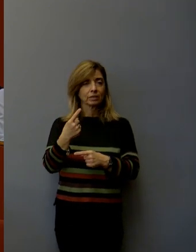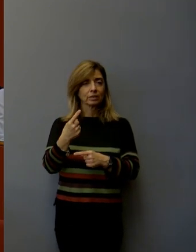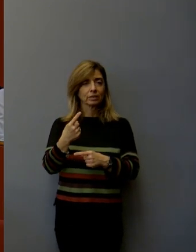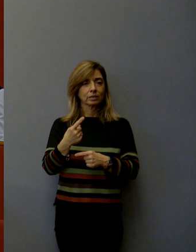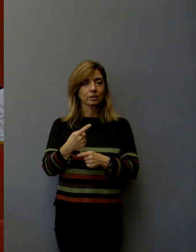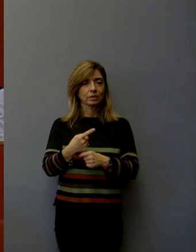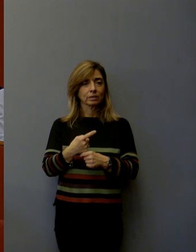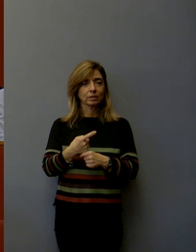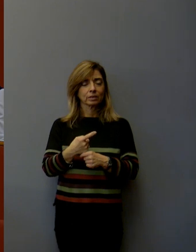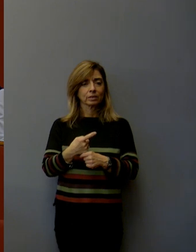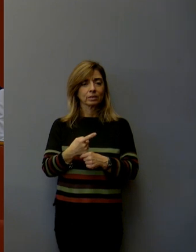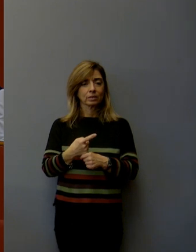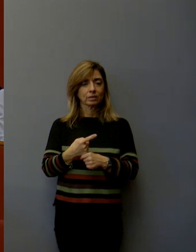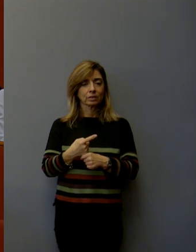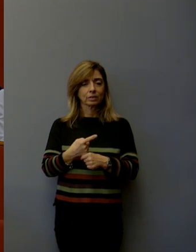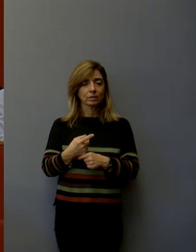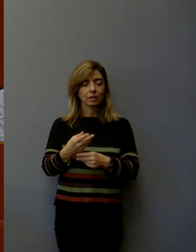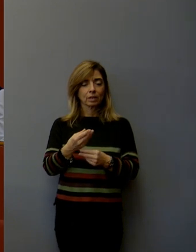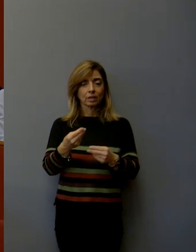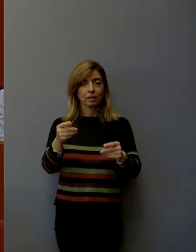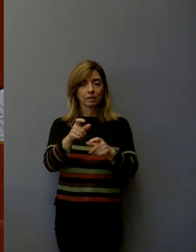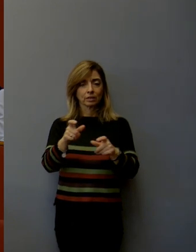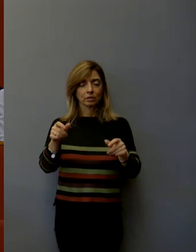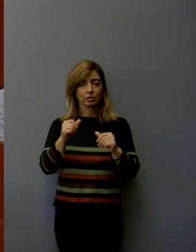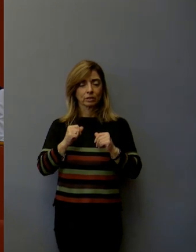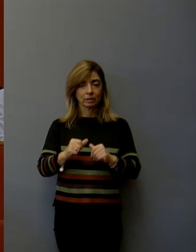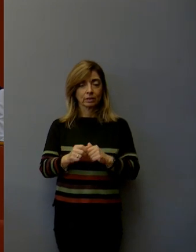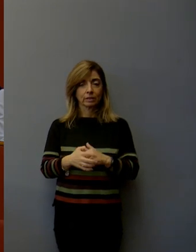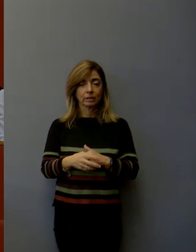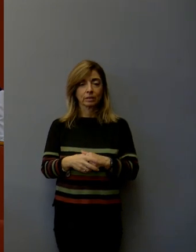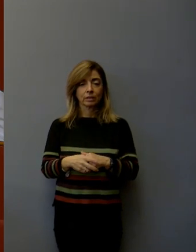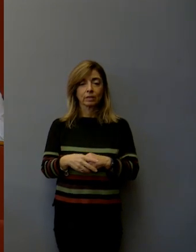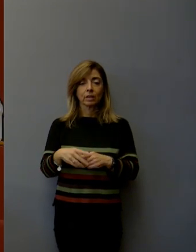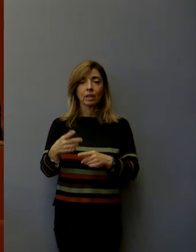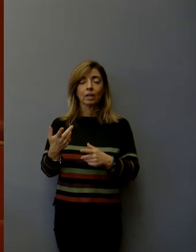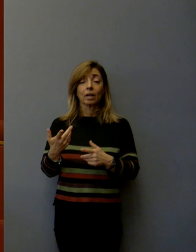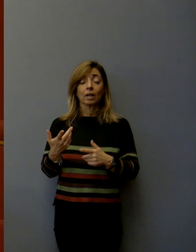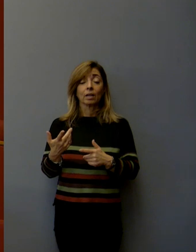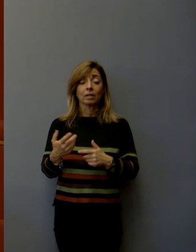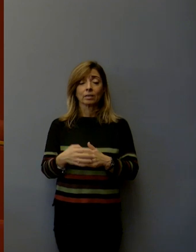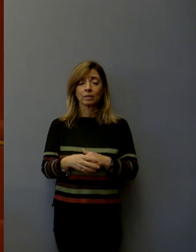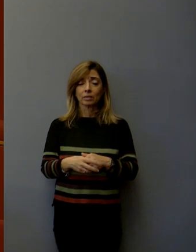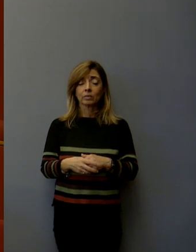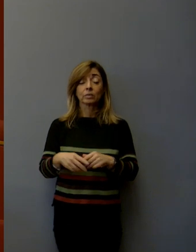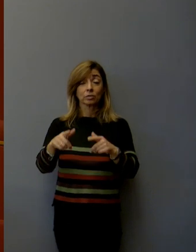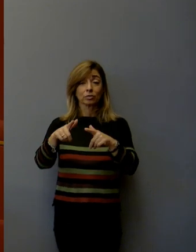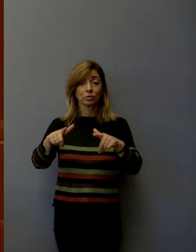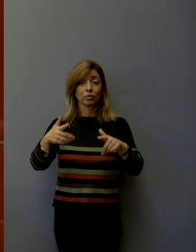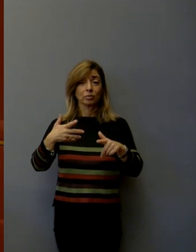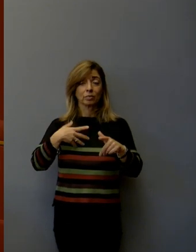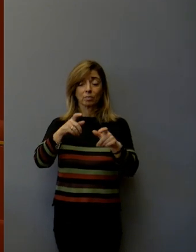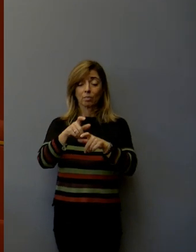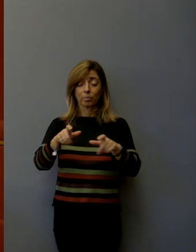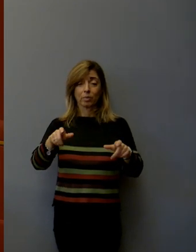anche dovuto anche al fatto Come ho detto prima che la cena non accettata con una popolazione anziana